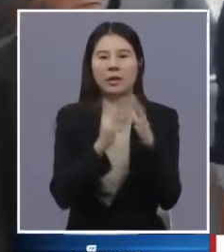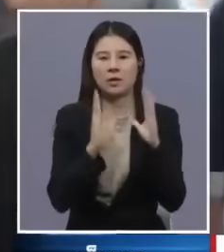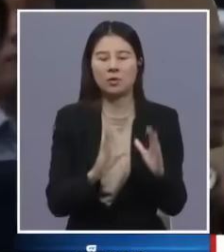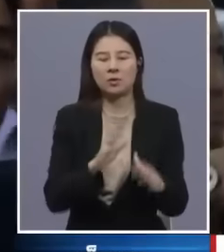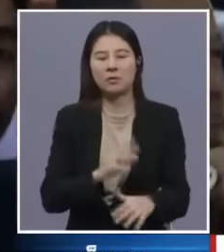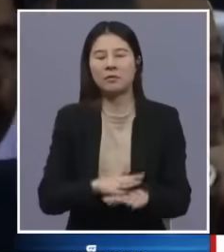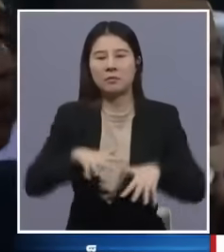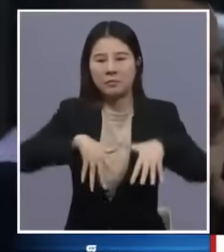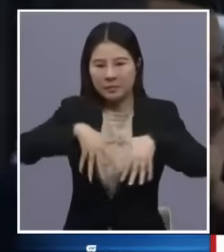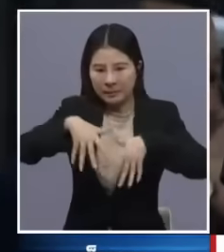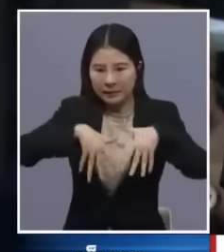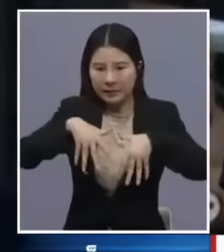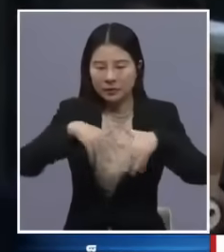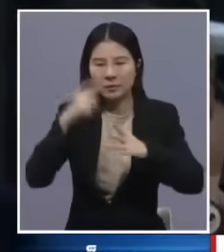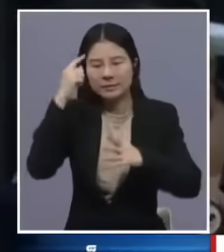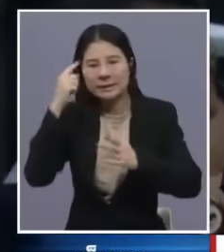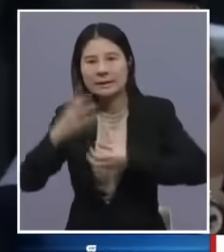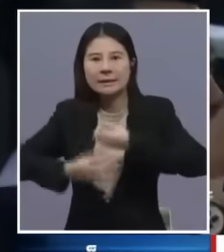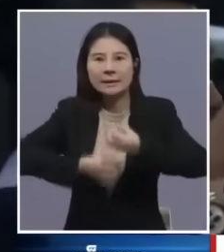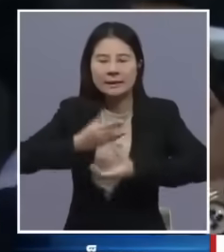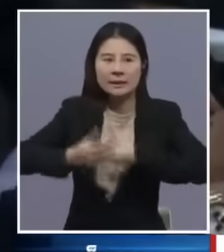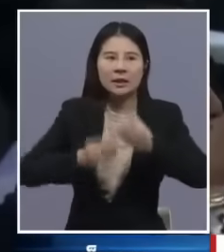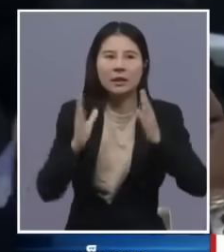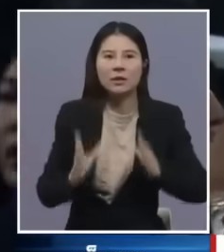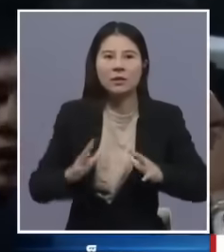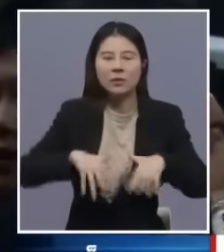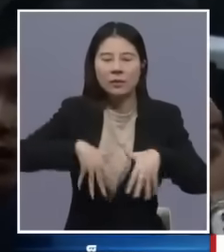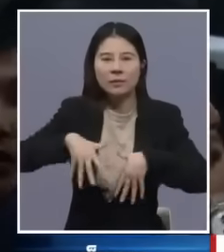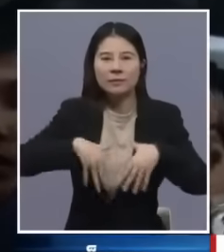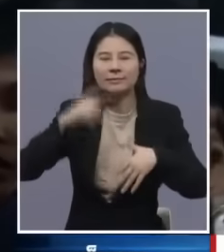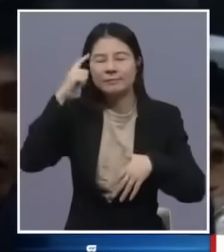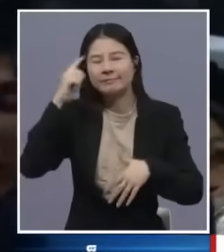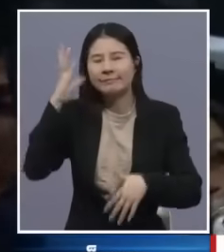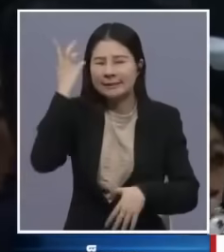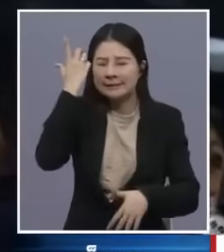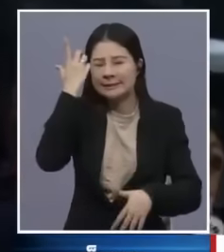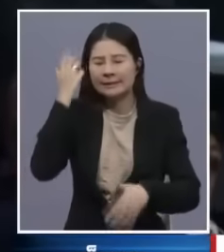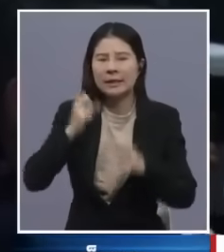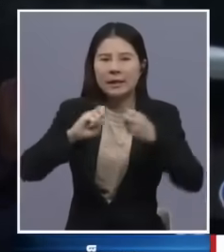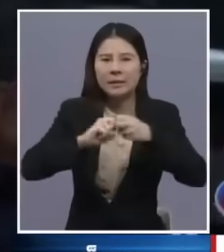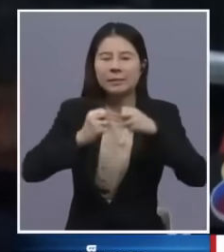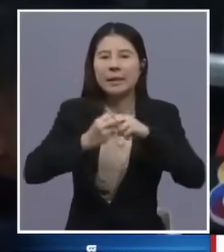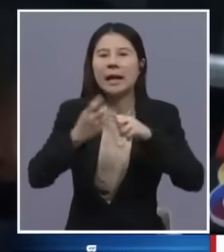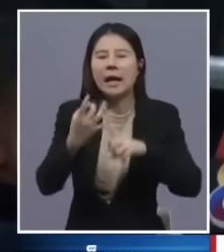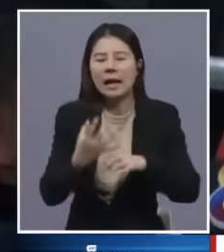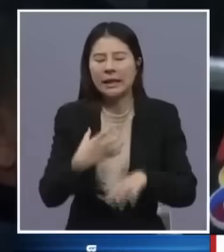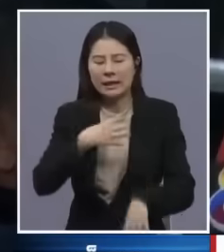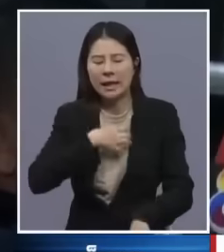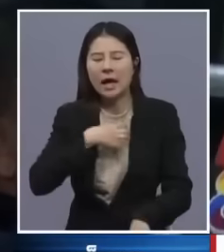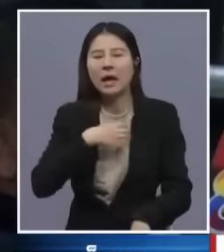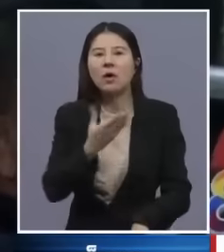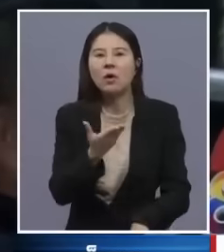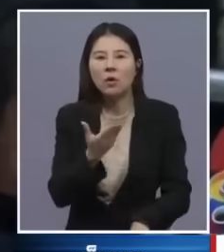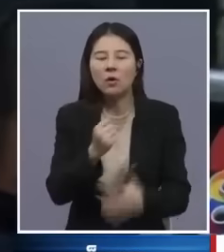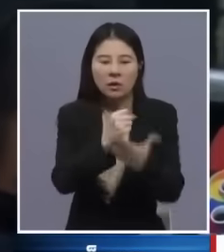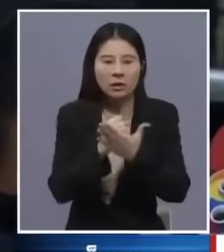ากจะมาฟังว่าเขามีข้อคิดเห็นอย่างไรพี่น้องประชาชนในพื้นที่ของเขามีข้อกังวลอะไรหรืออยากได้อะไรซึ่งวันนี้ก็มีทีม